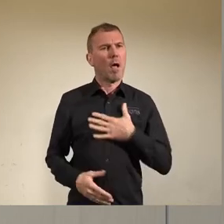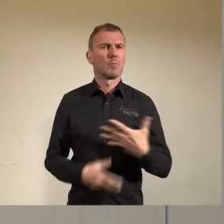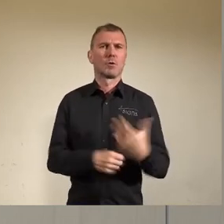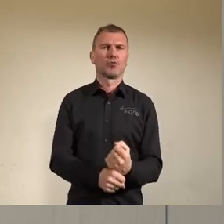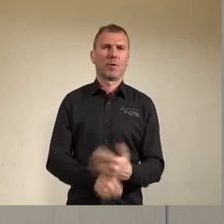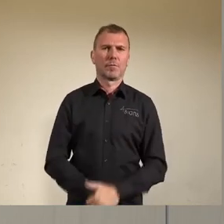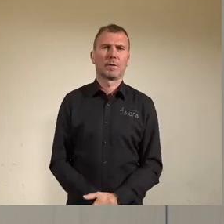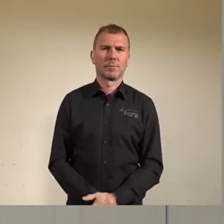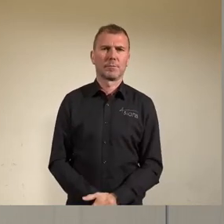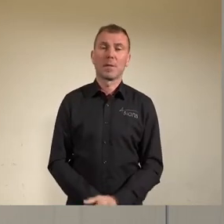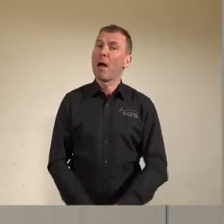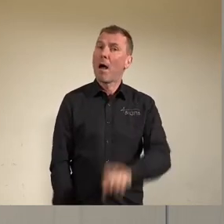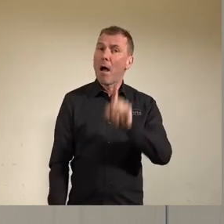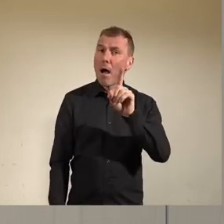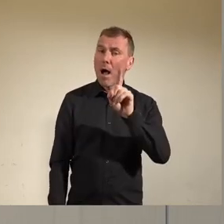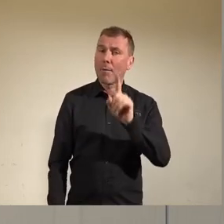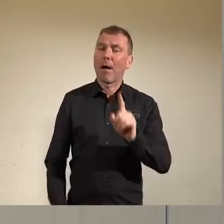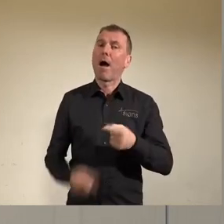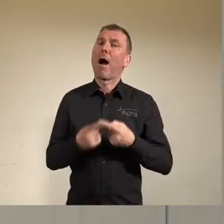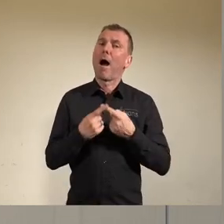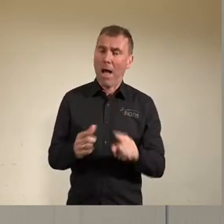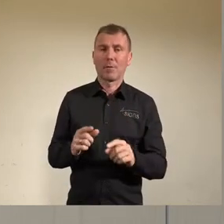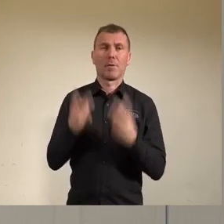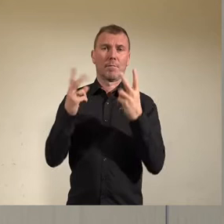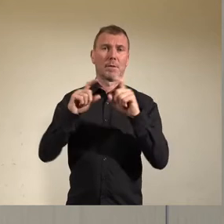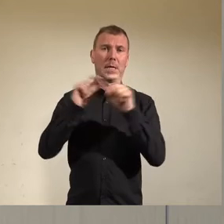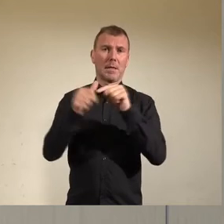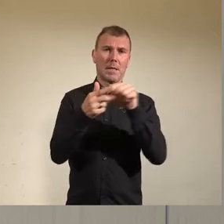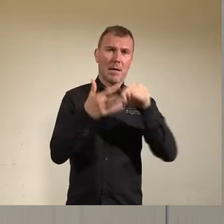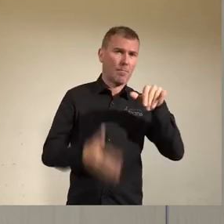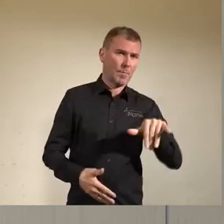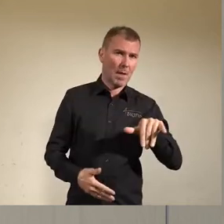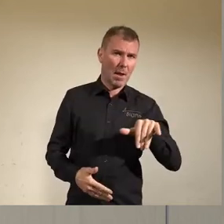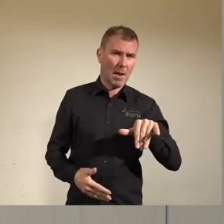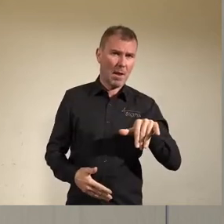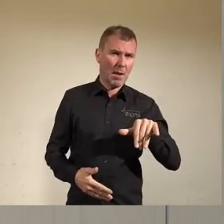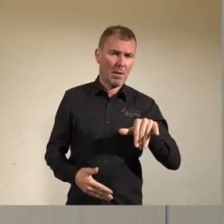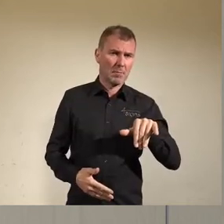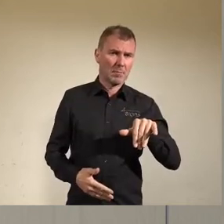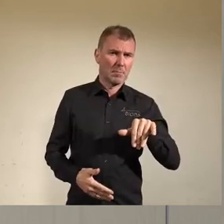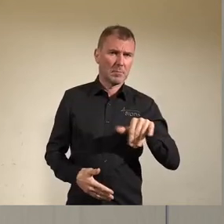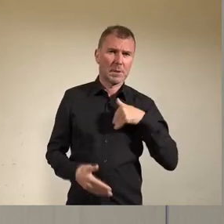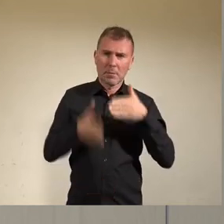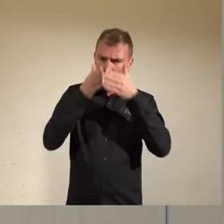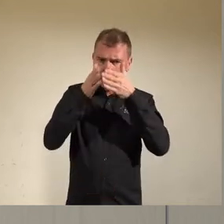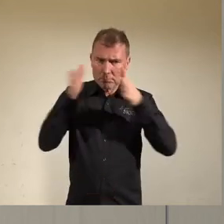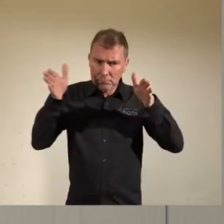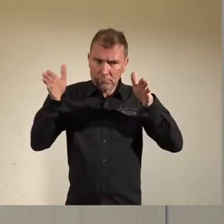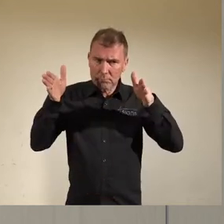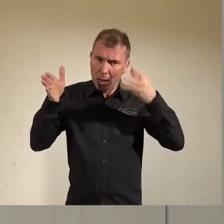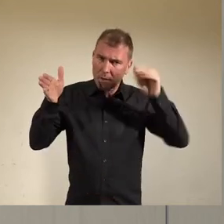ist. Aber es gibt auch andere wesentliche Themen, die nicht aus dem Blick geraten